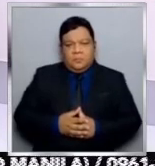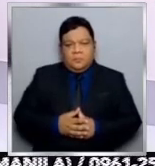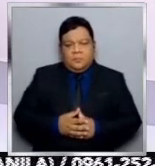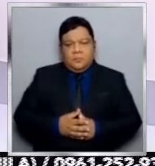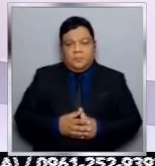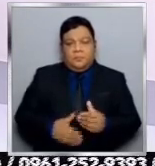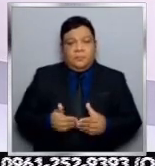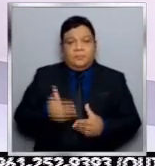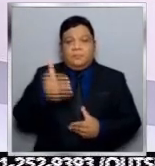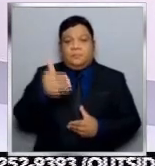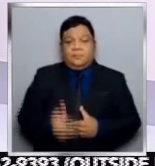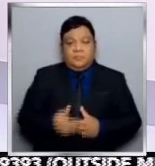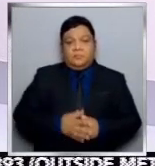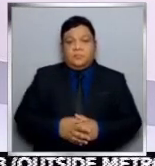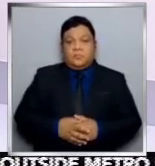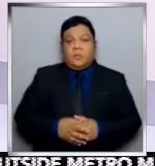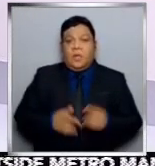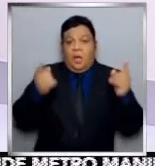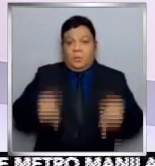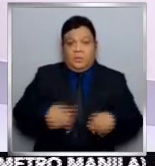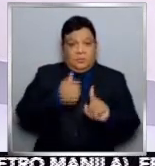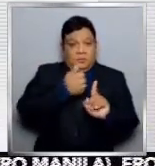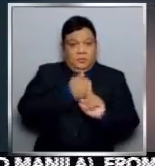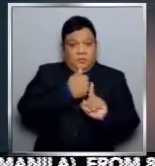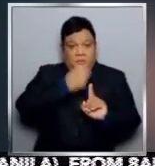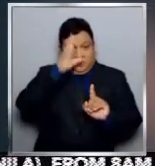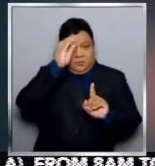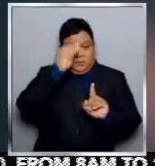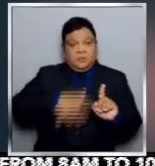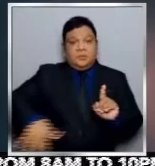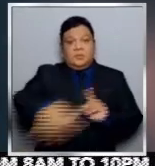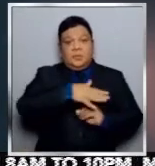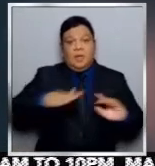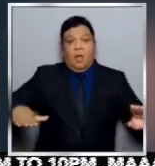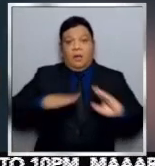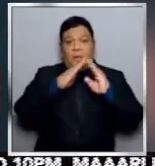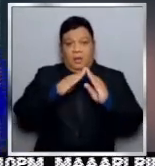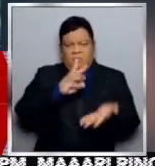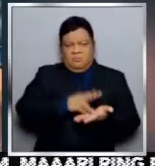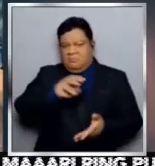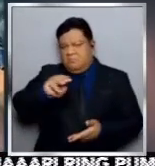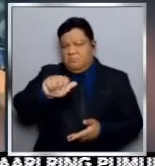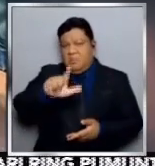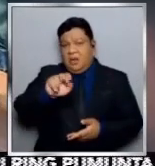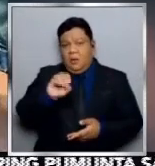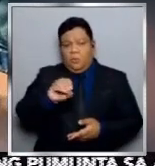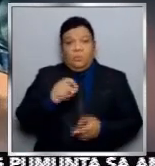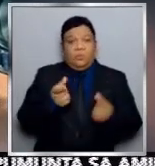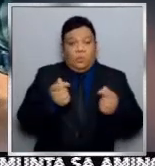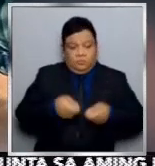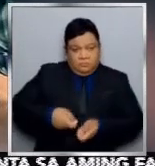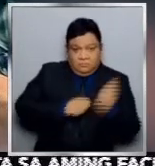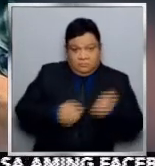Nahulog at natabunan pa ng lupa ang isang lalaki sa Malinaw, Albay. Base sa imbestigasyon, naguhukay ng lupa ang biktima para sa ilalagay niyang